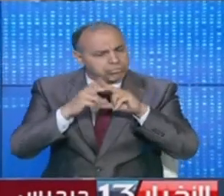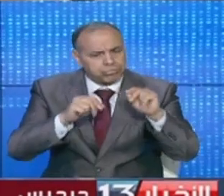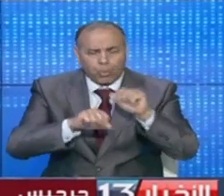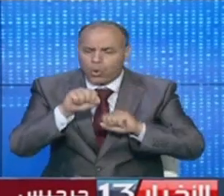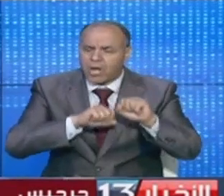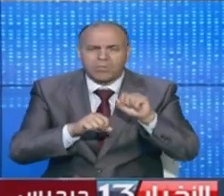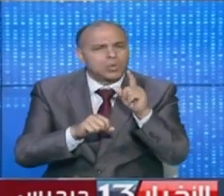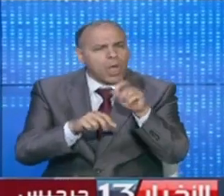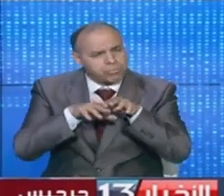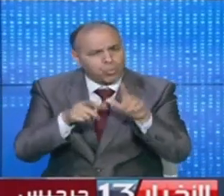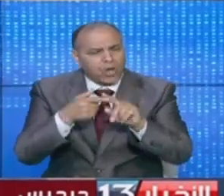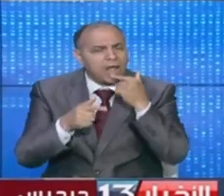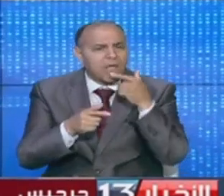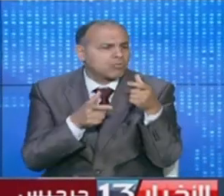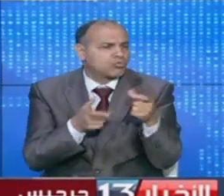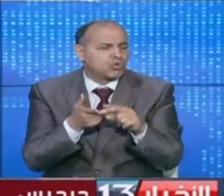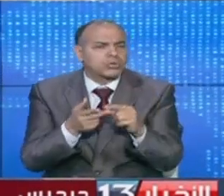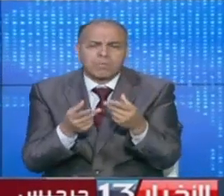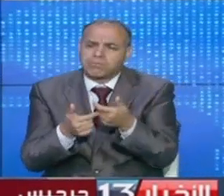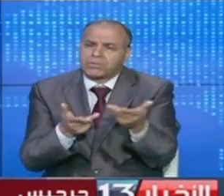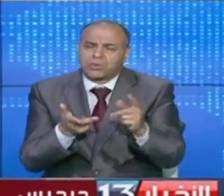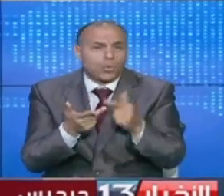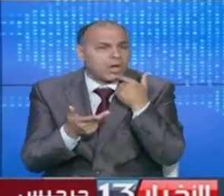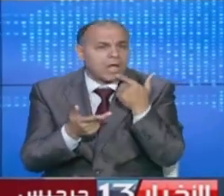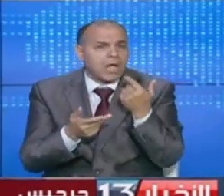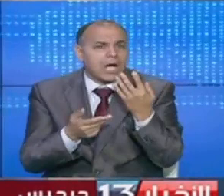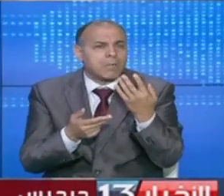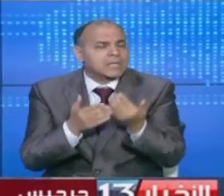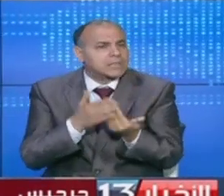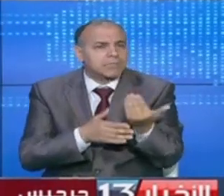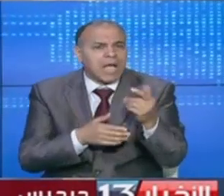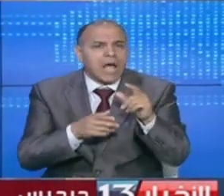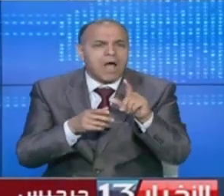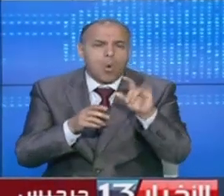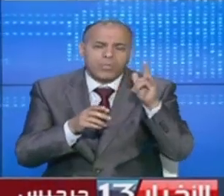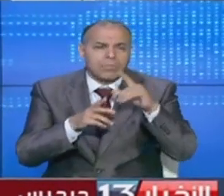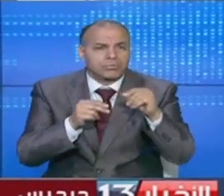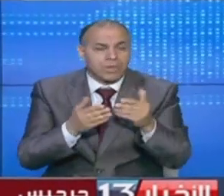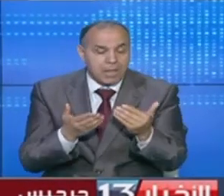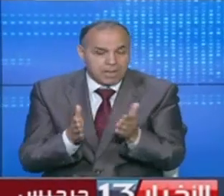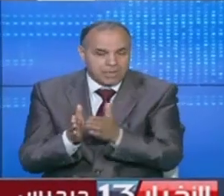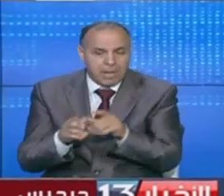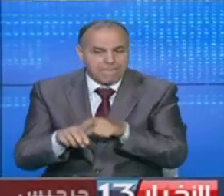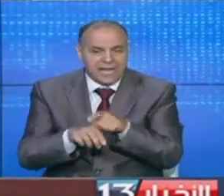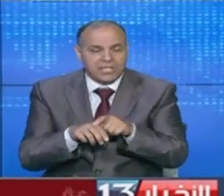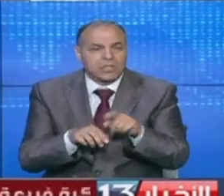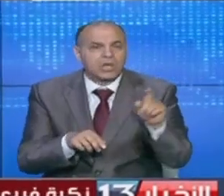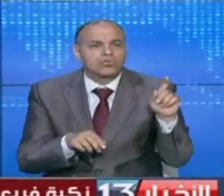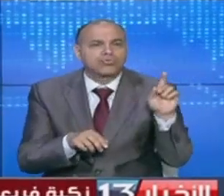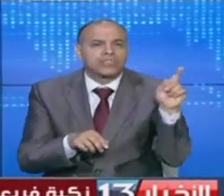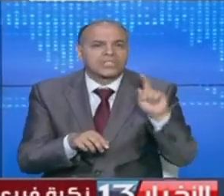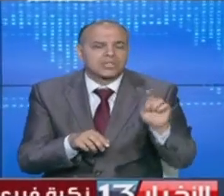كانت بفرص متعدد كل النهار بعدنا رجوع بالنسبه للبلديه الشماليه